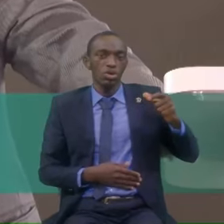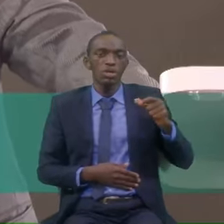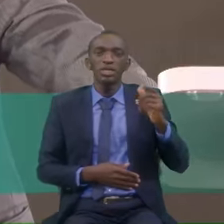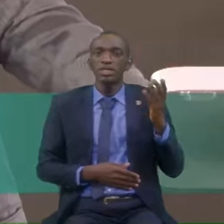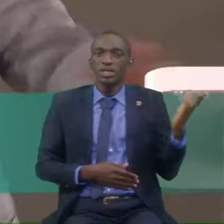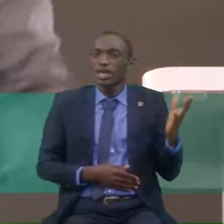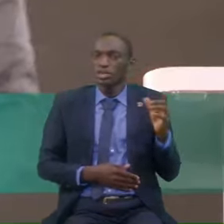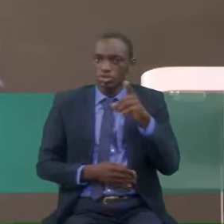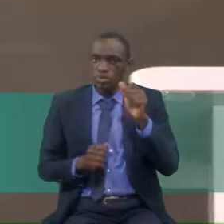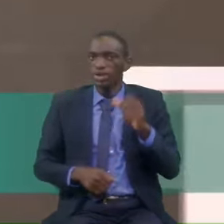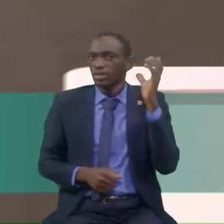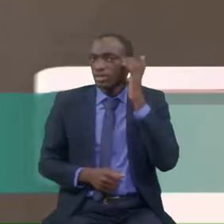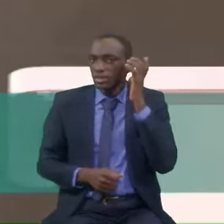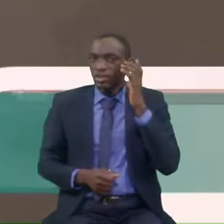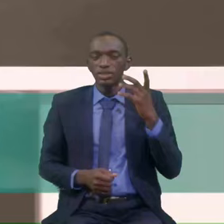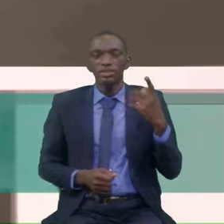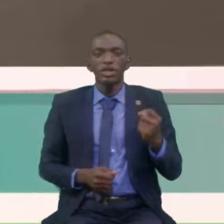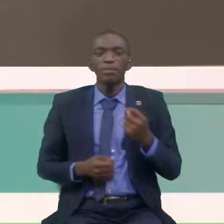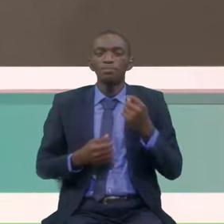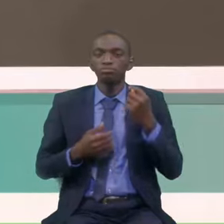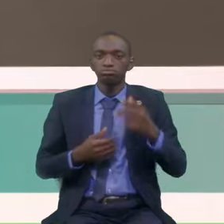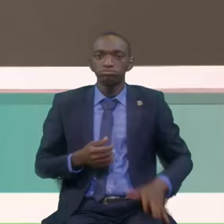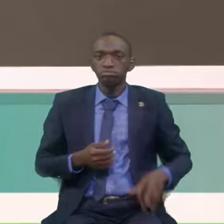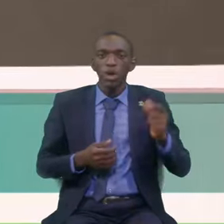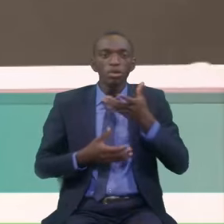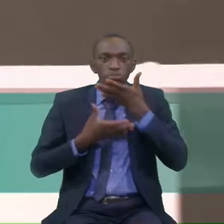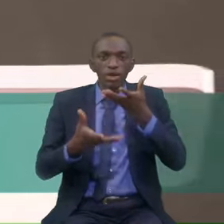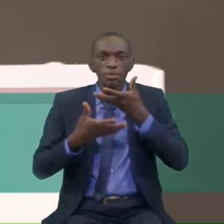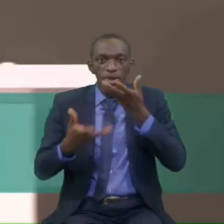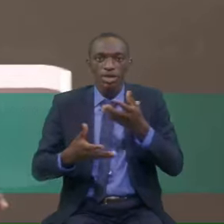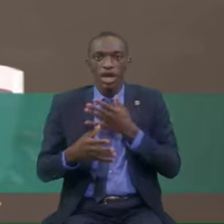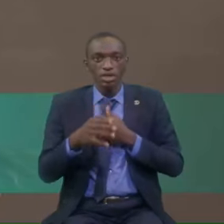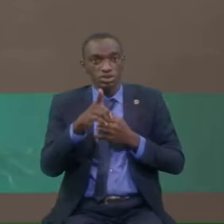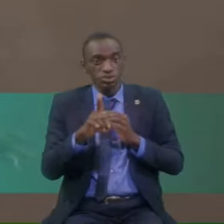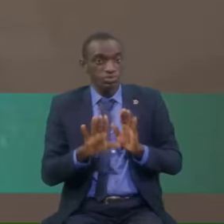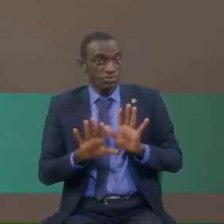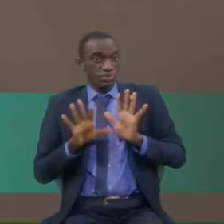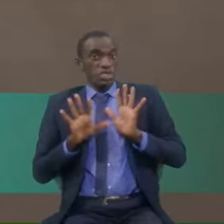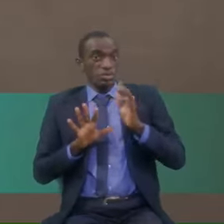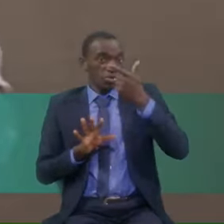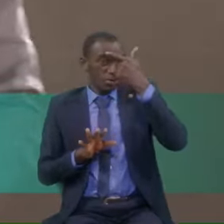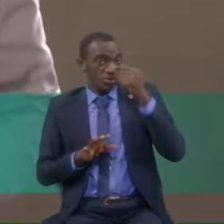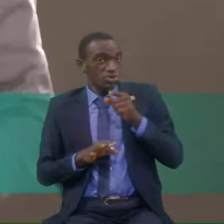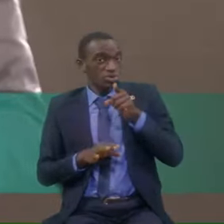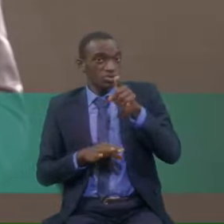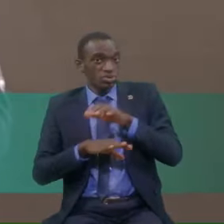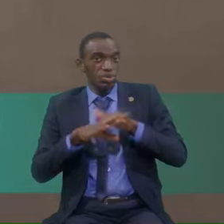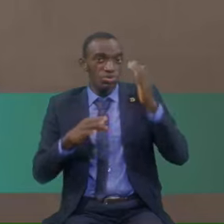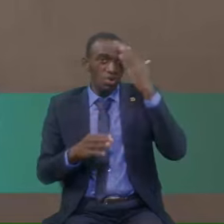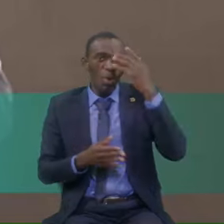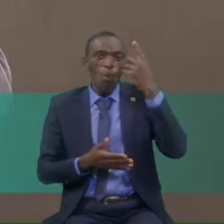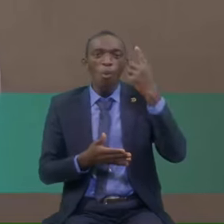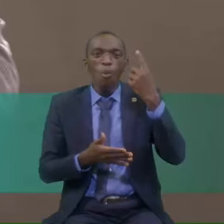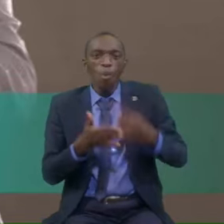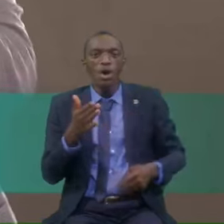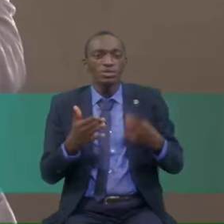tu entends ces aboiements et tu as peur. parce que tu ne sais pas